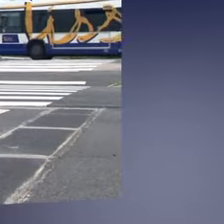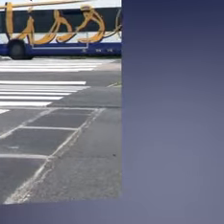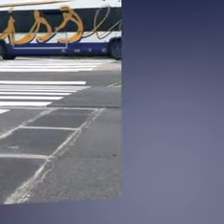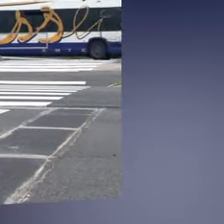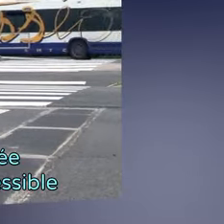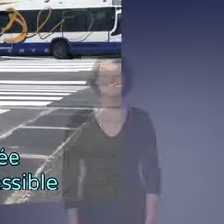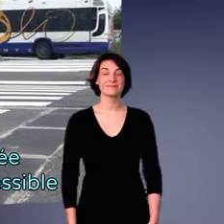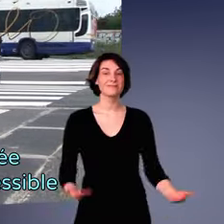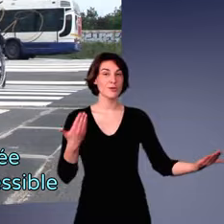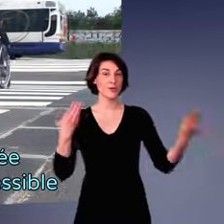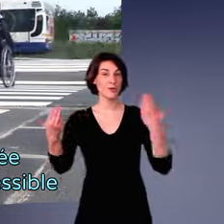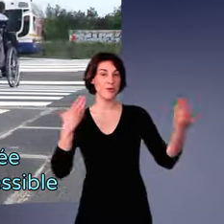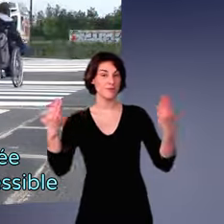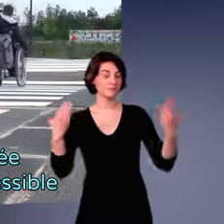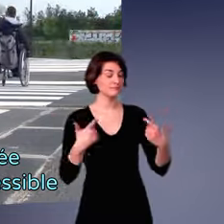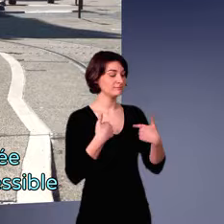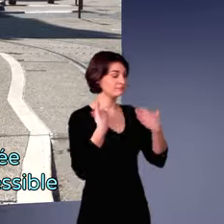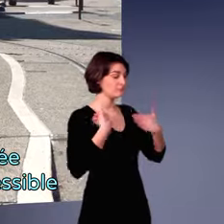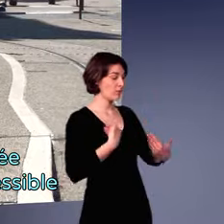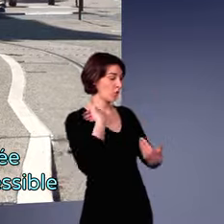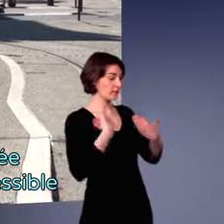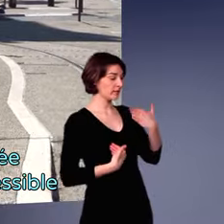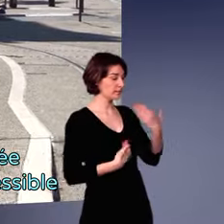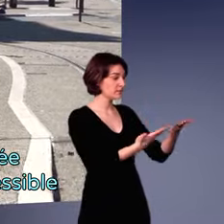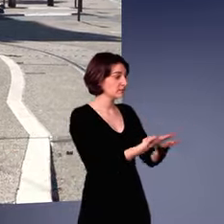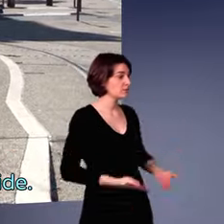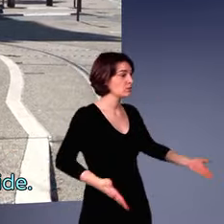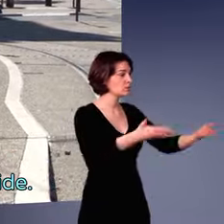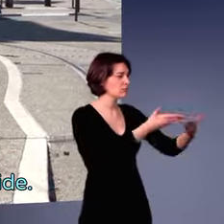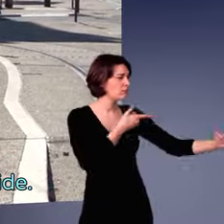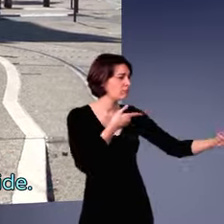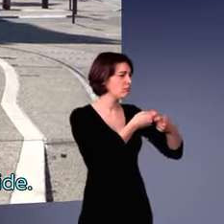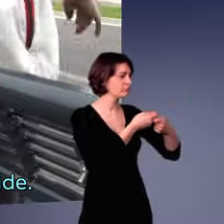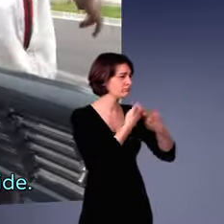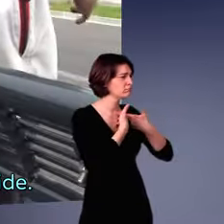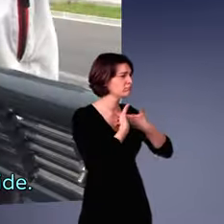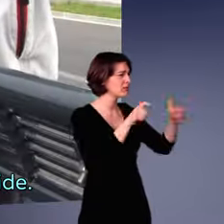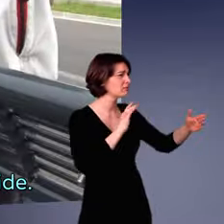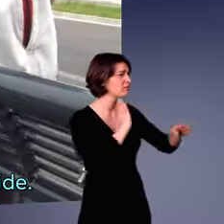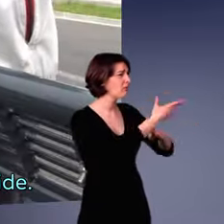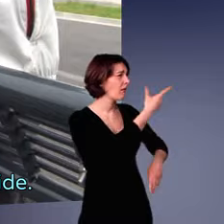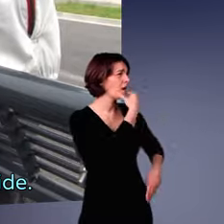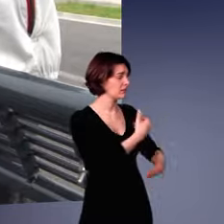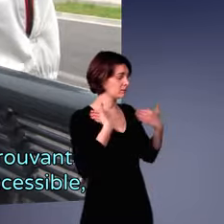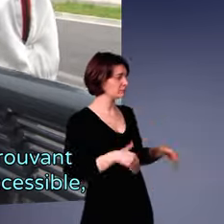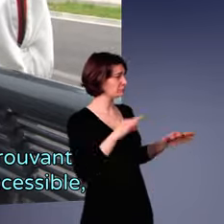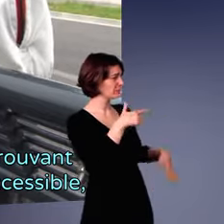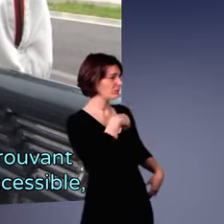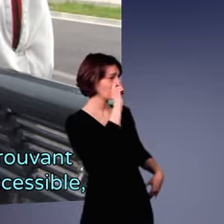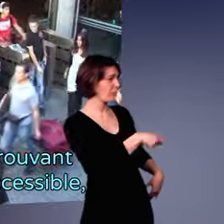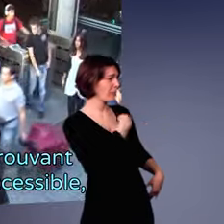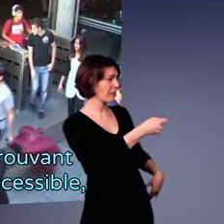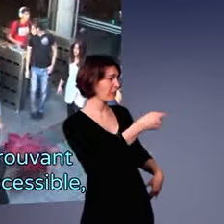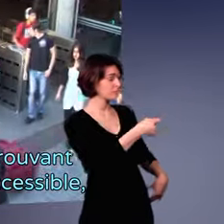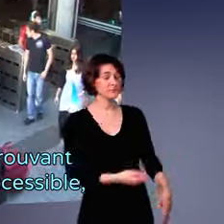abonnés une personne handicapée dans un aménagement accessible peut-être considérée comme une personne valide et une